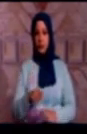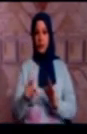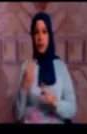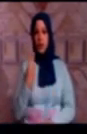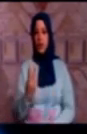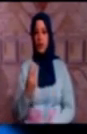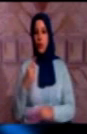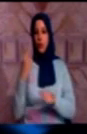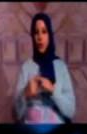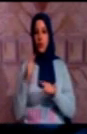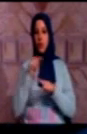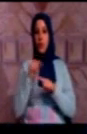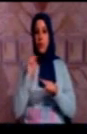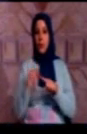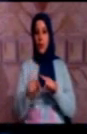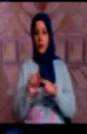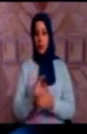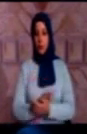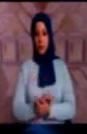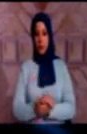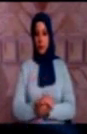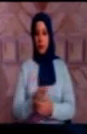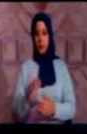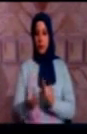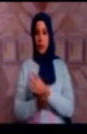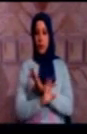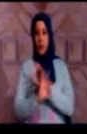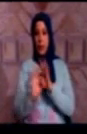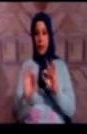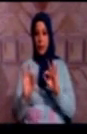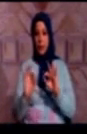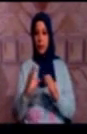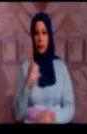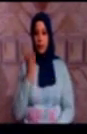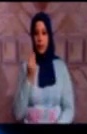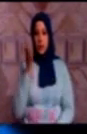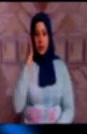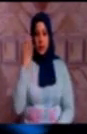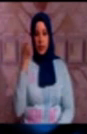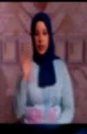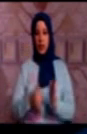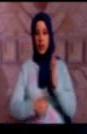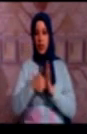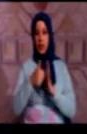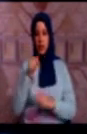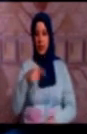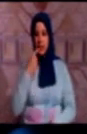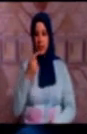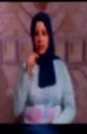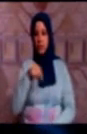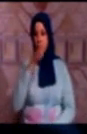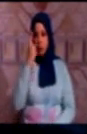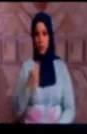من اثنين ونصف في المئه من اجمالي طلاب الثانويه العامه الناجحين هذا العام